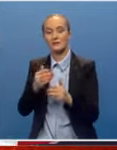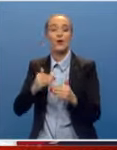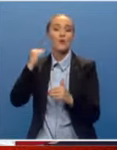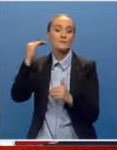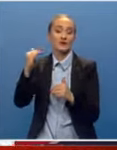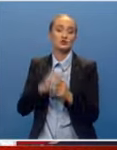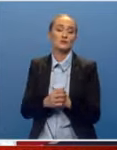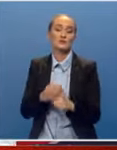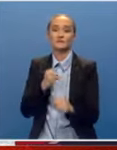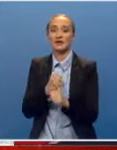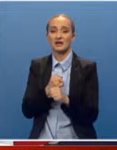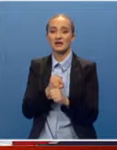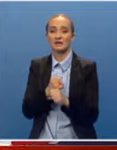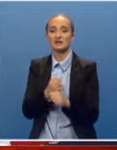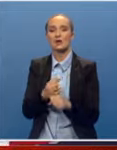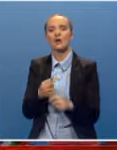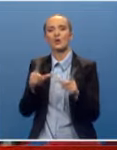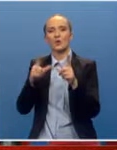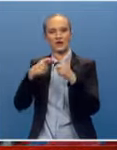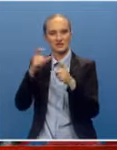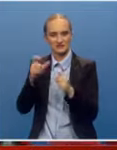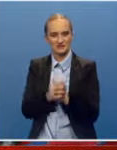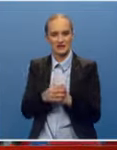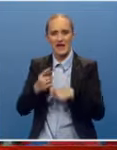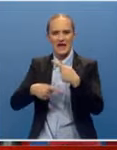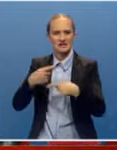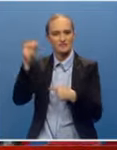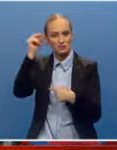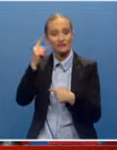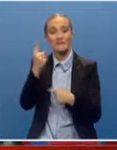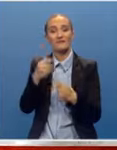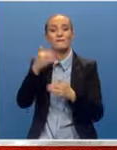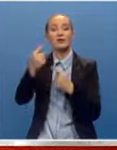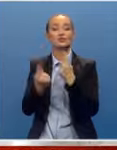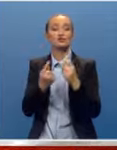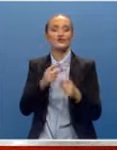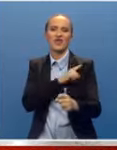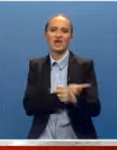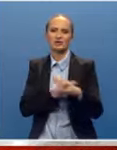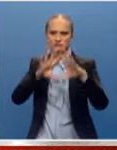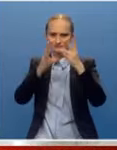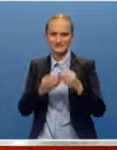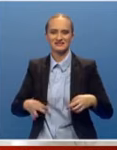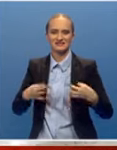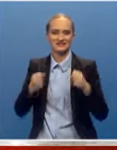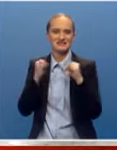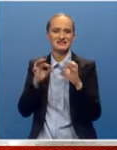unapređuju rad Univerzitetskog kliničkog centra. Razmjena iskustava prvi je preduslov za jačanje cjelokupnog